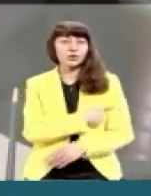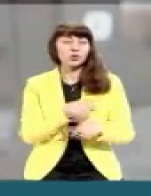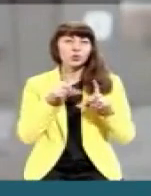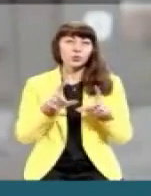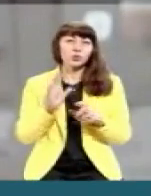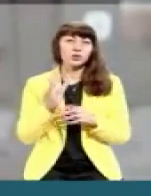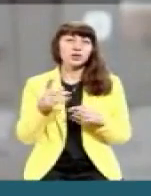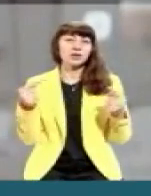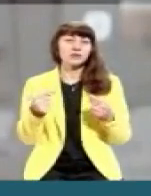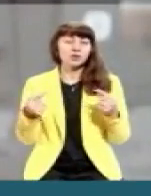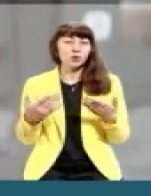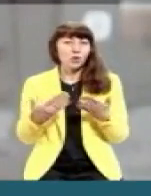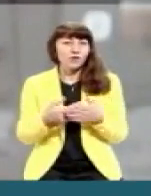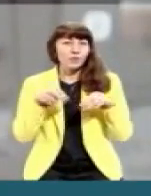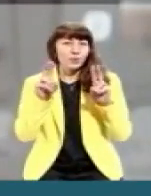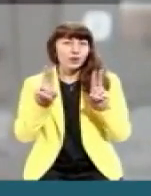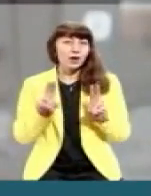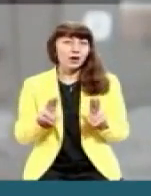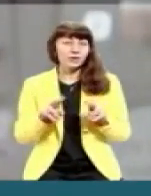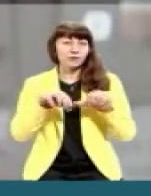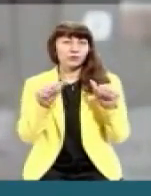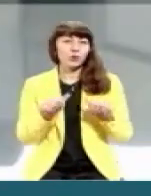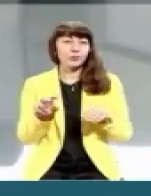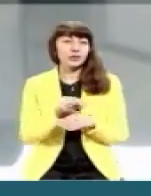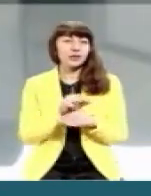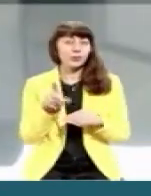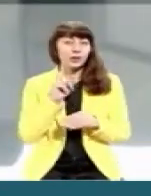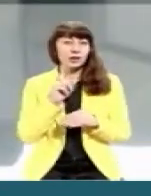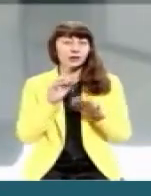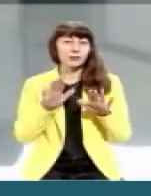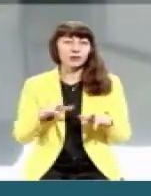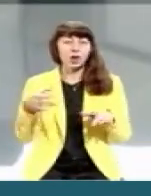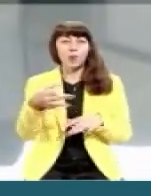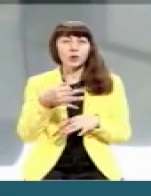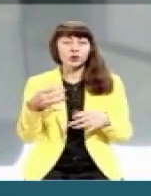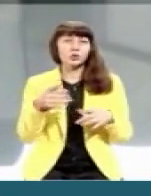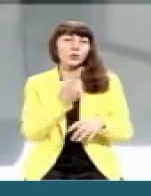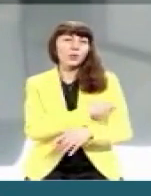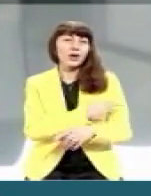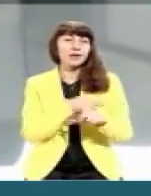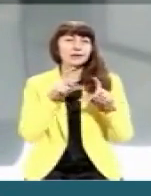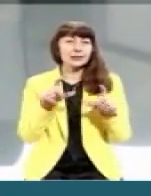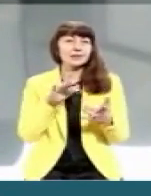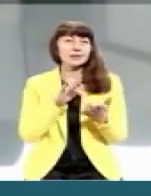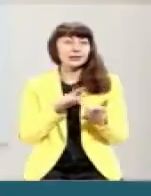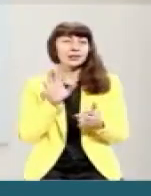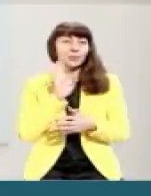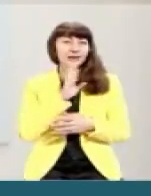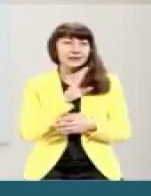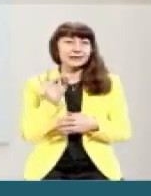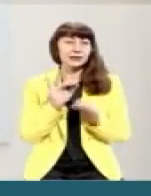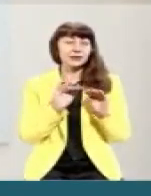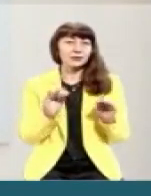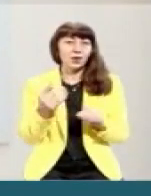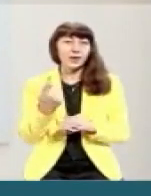будет соответствовать всем современным стандартам и методам лечения. Пока на базе областной больницы функционирует центр материнства и детства. С